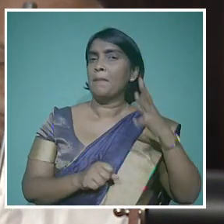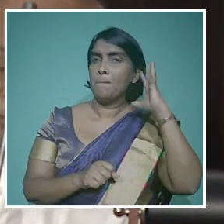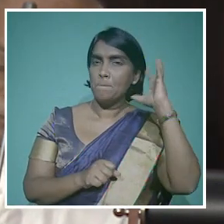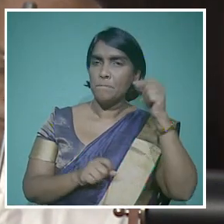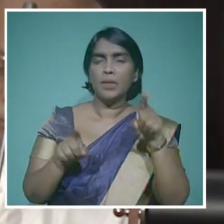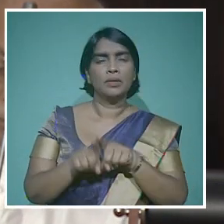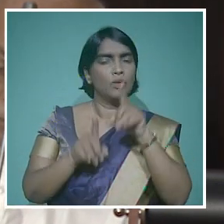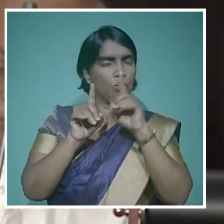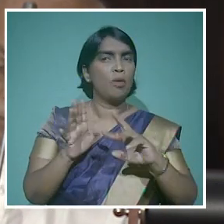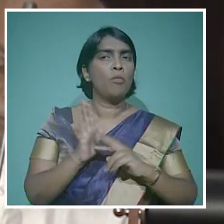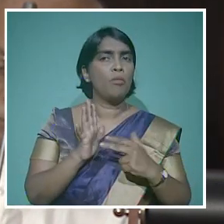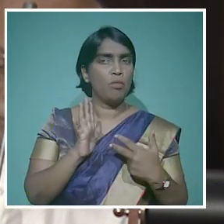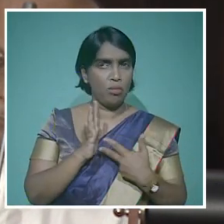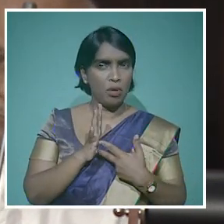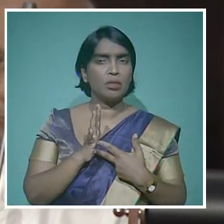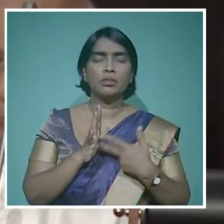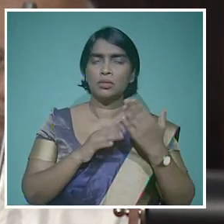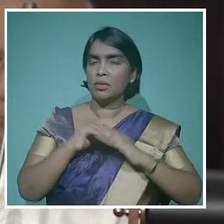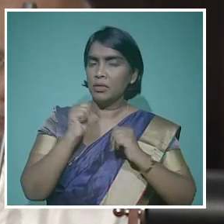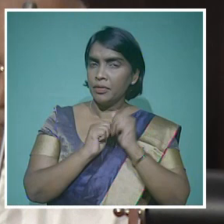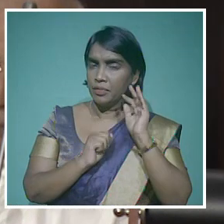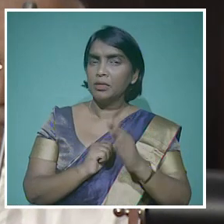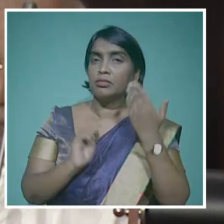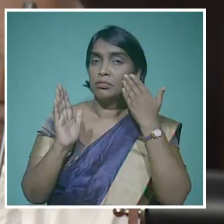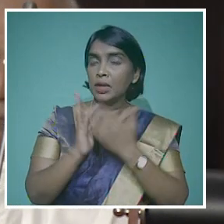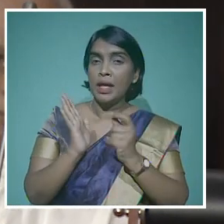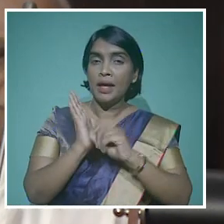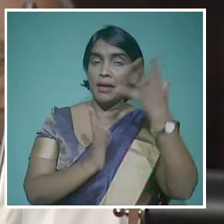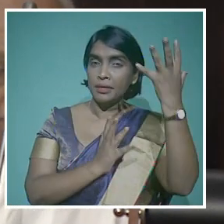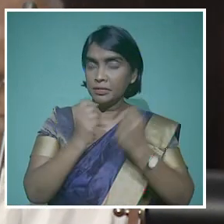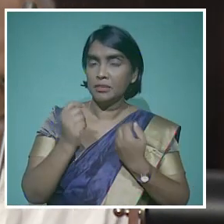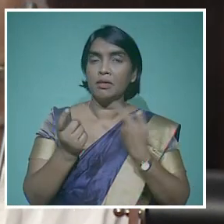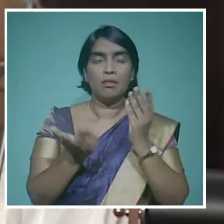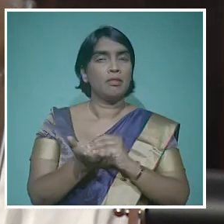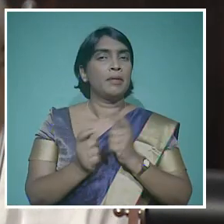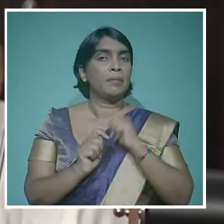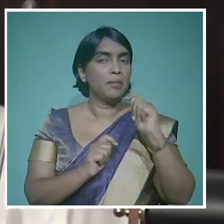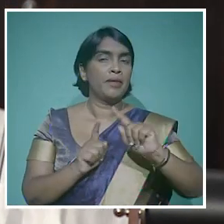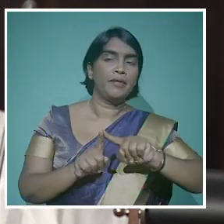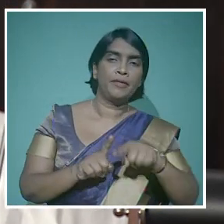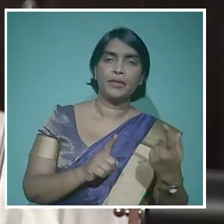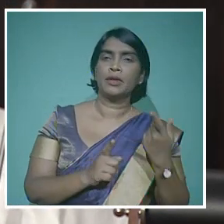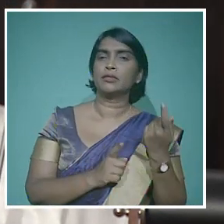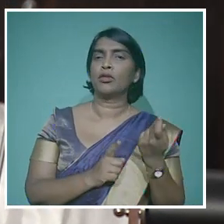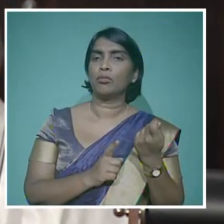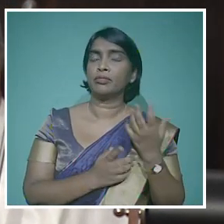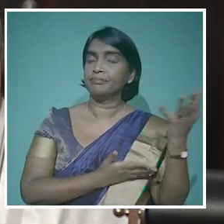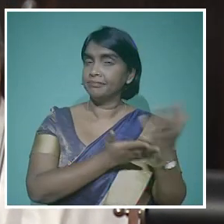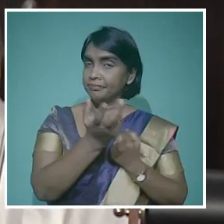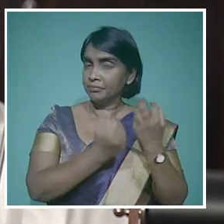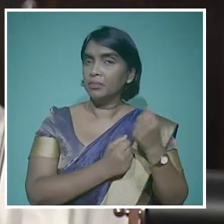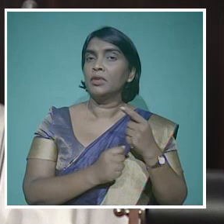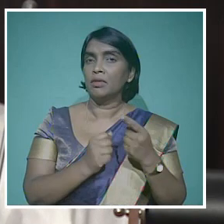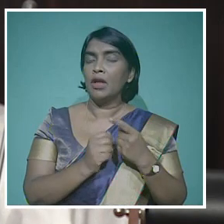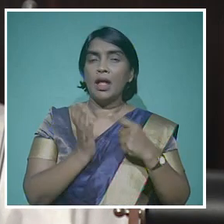ප්‍රතිඵලයක් ලෙස එවැනි ව්‍යාකෘති වැඩසටහන් සඳහාගත් ලබාගත් ණය පියවීම සඳහා වෙනත් මූලාශ්‍රයෙන් රැස්කරන